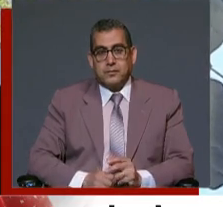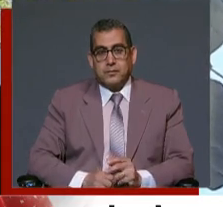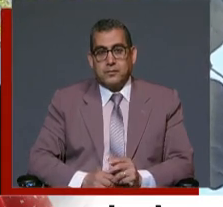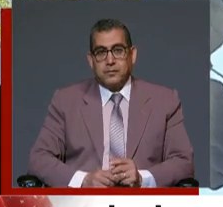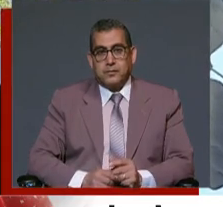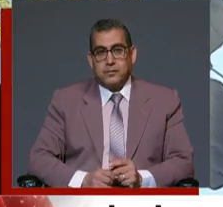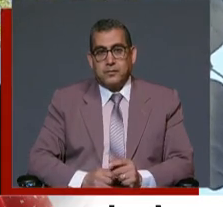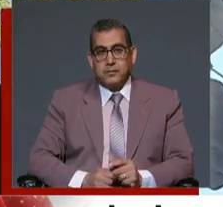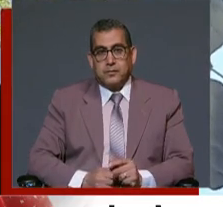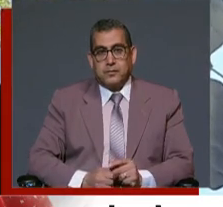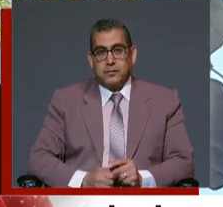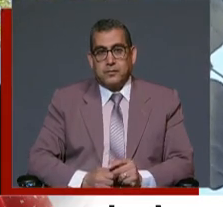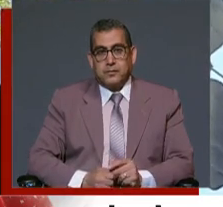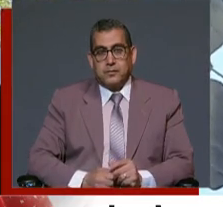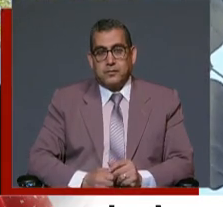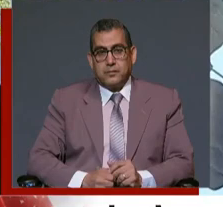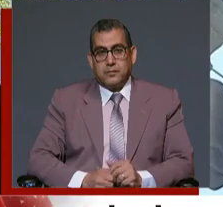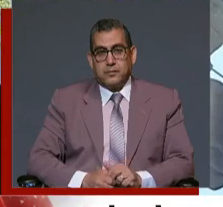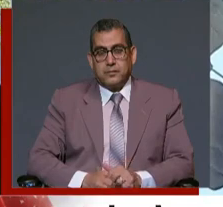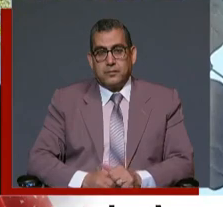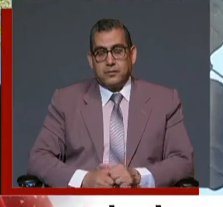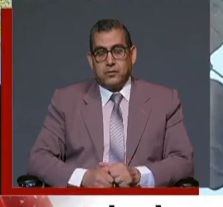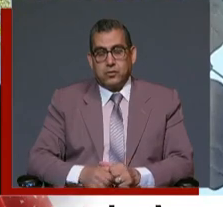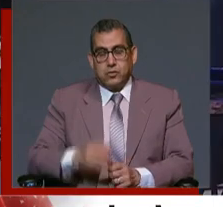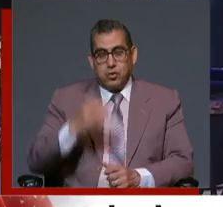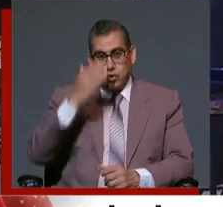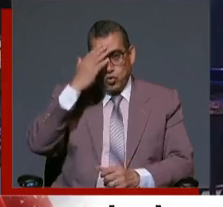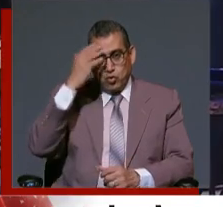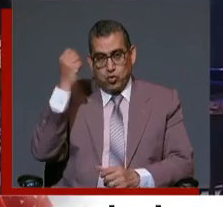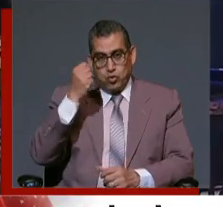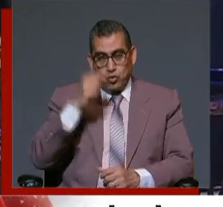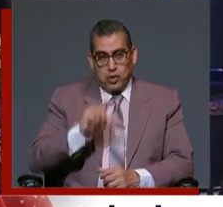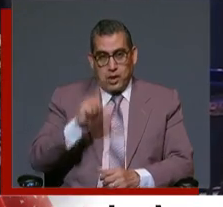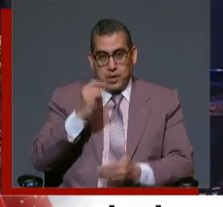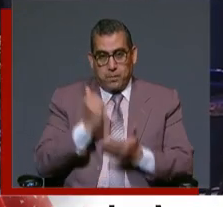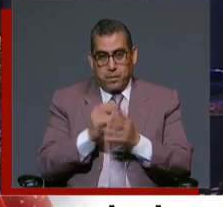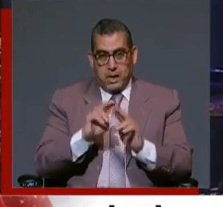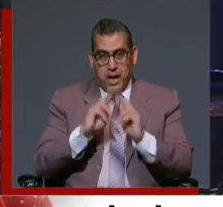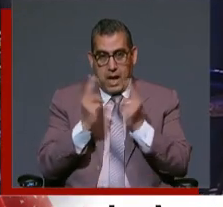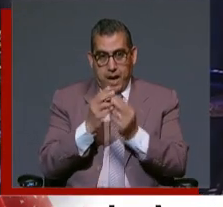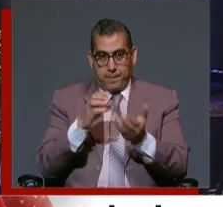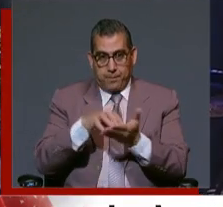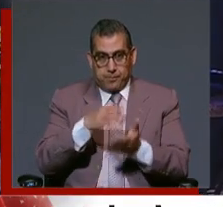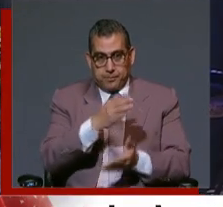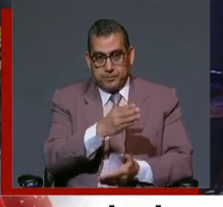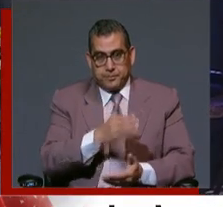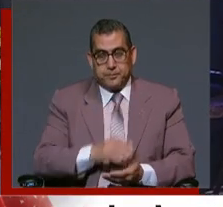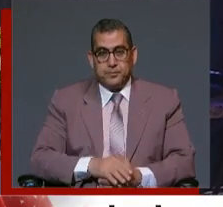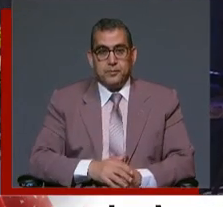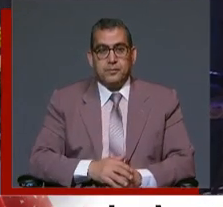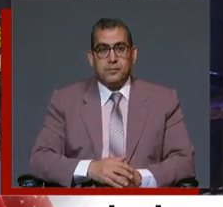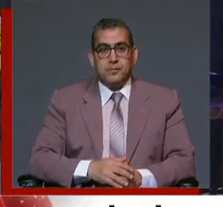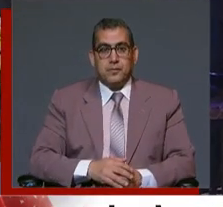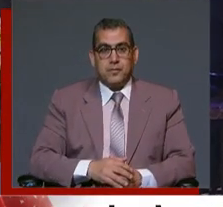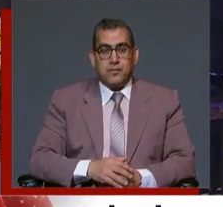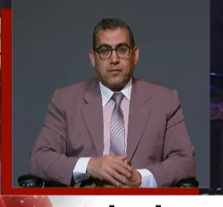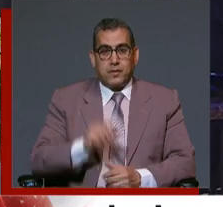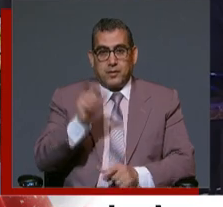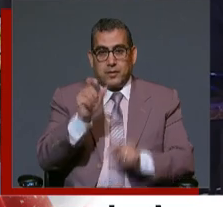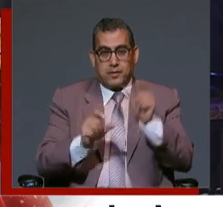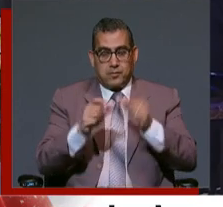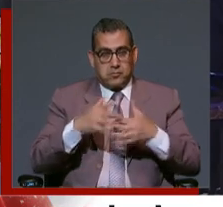Thank you very much, Secretary General. شكرا السيد الأمين العام. Your Excellency. أصحاب السعادة.